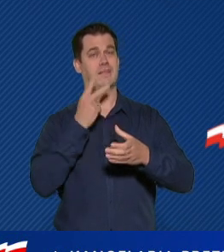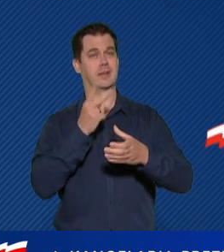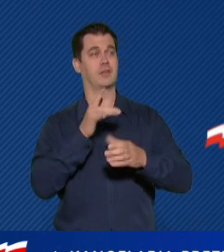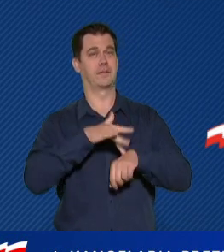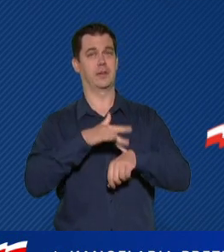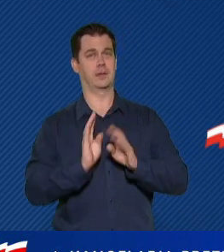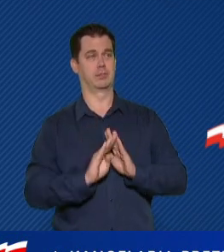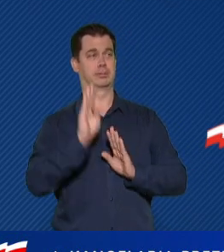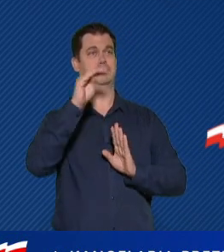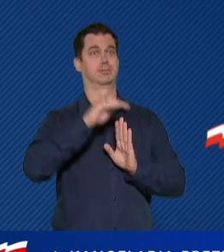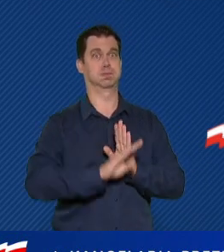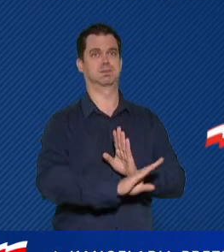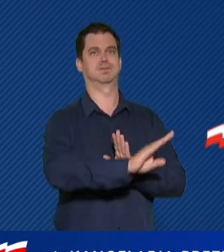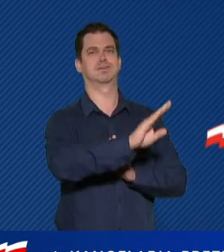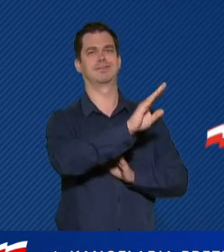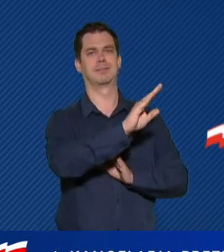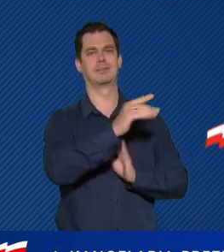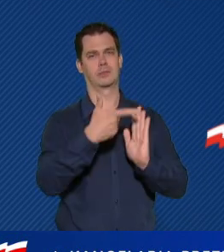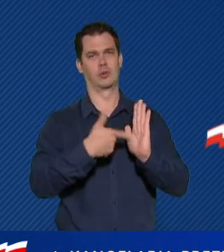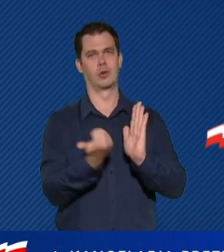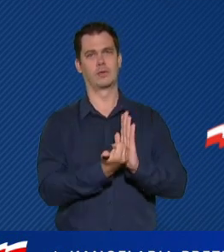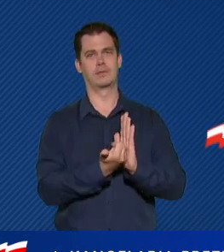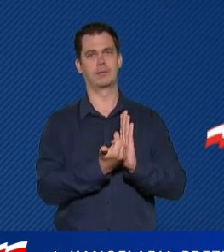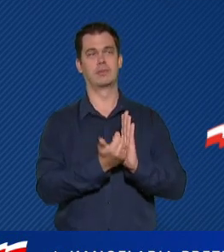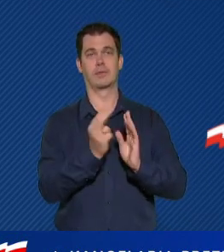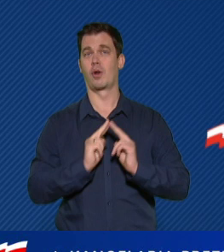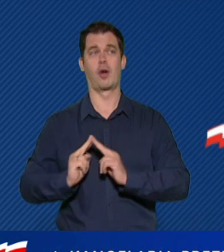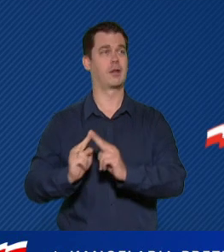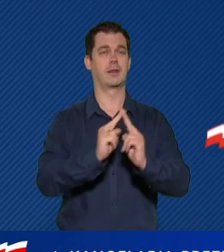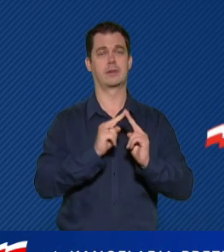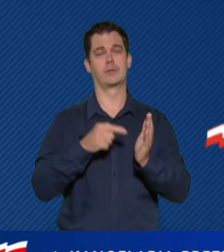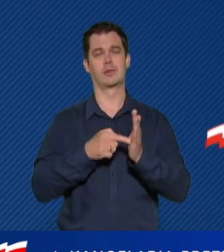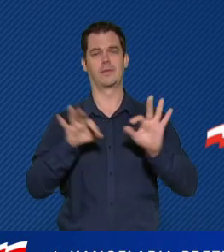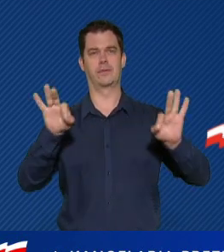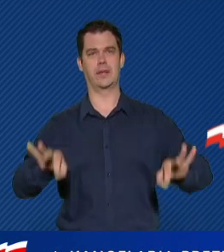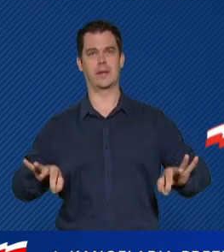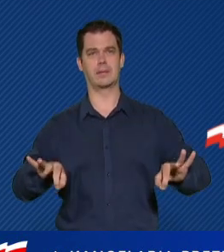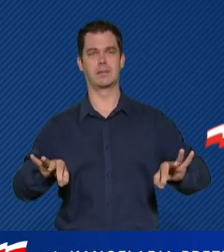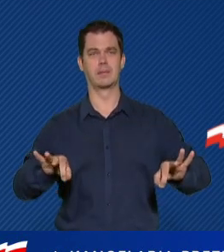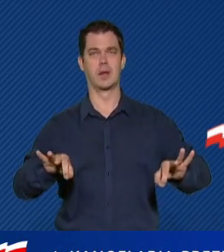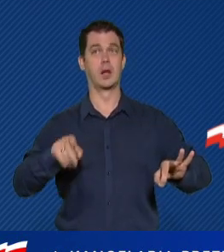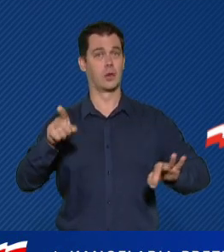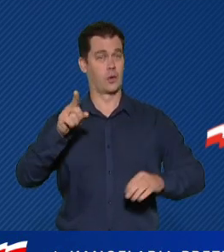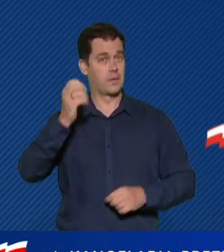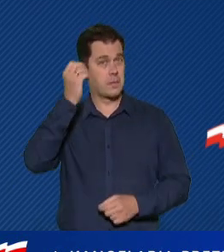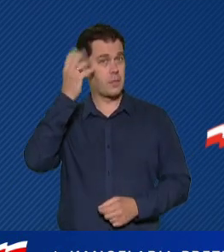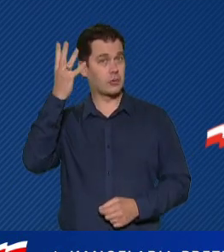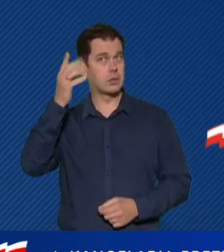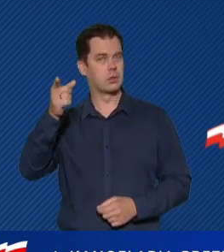do dużej mobilności społecznej i kontaktów społecznych. Dzisiaj, mądrzejsi o tamtą wiedzę,